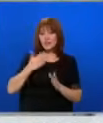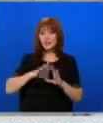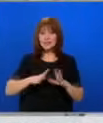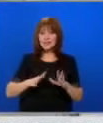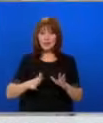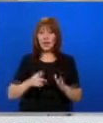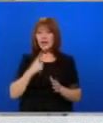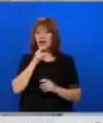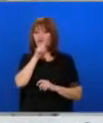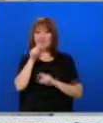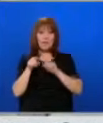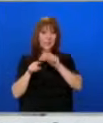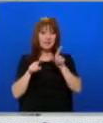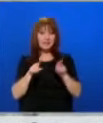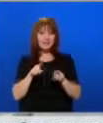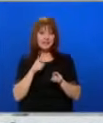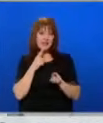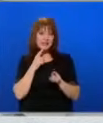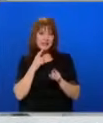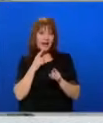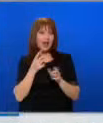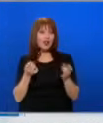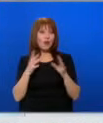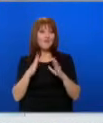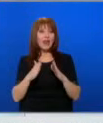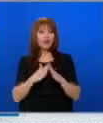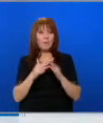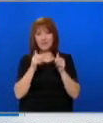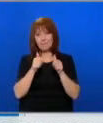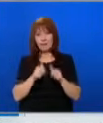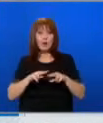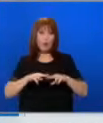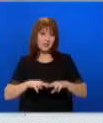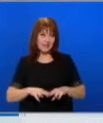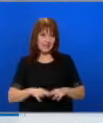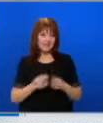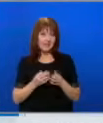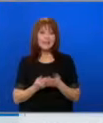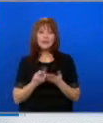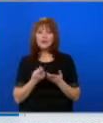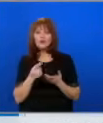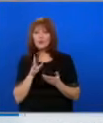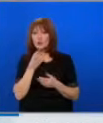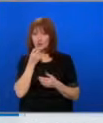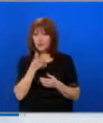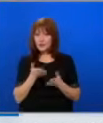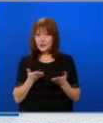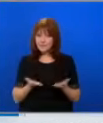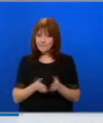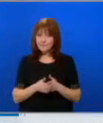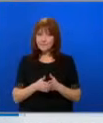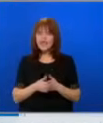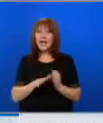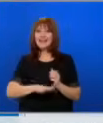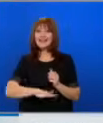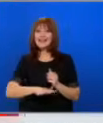състояние. Въпросителните около новия дом на паметника остават. Сега към друг случай от седмицата, този с